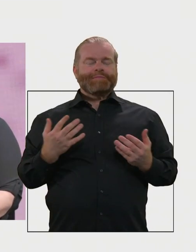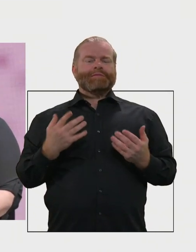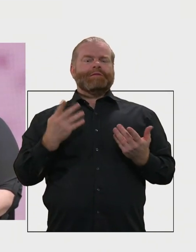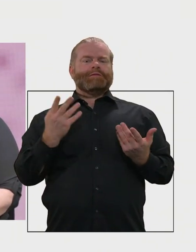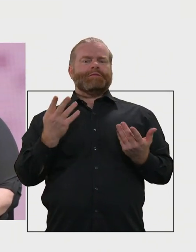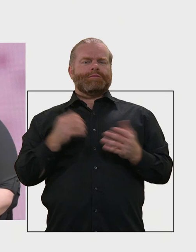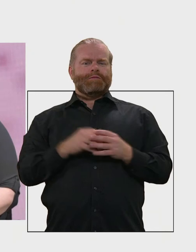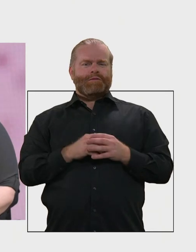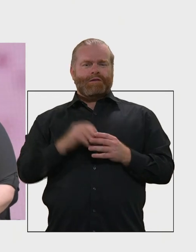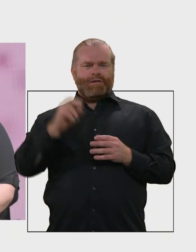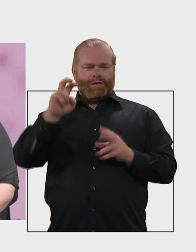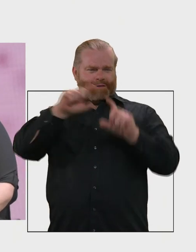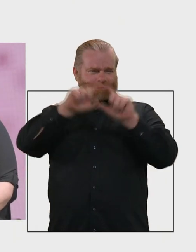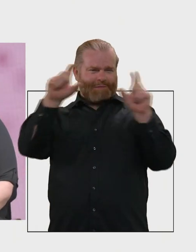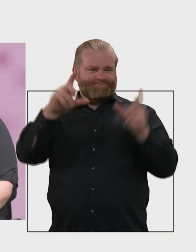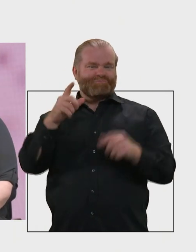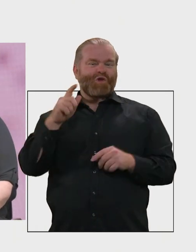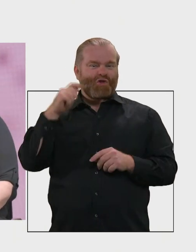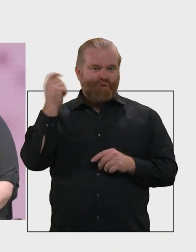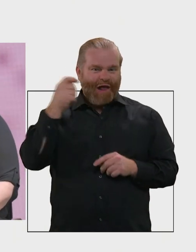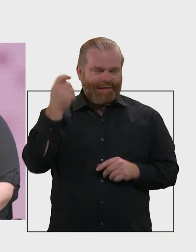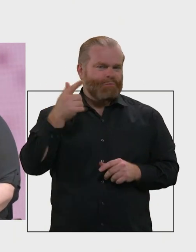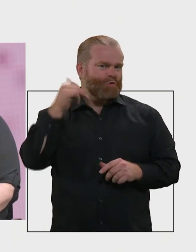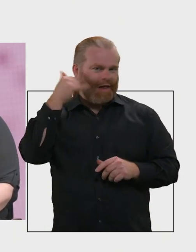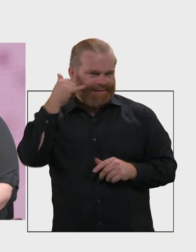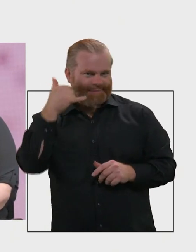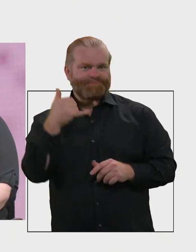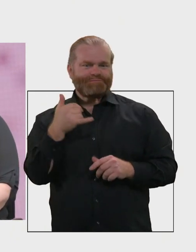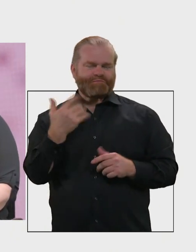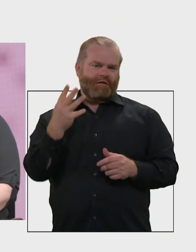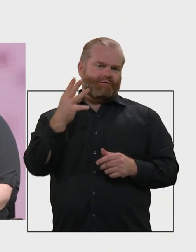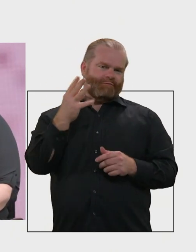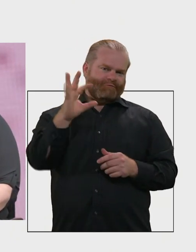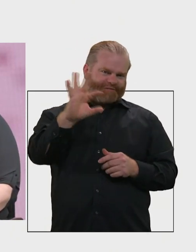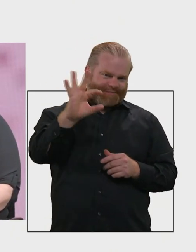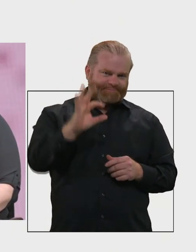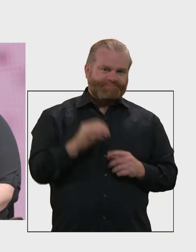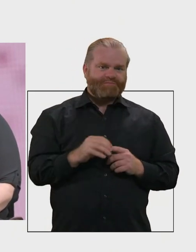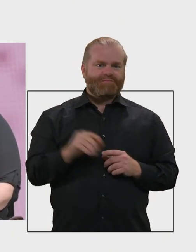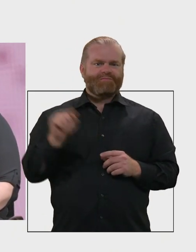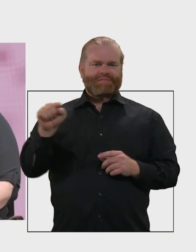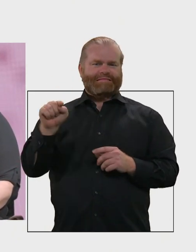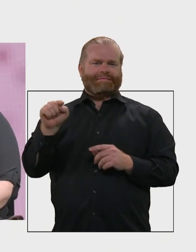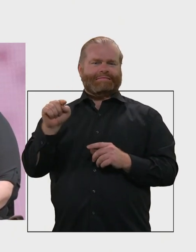über bauliche Barrierefreiheit sprechen. Das ist jetzt hier zum Beispiel ein